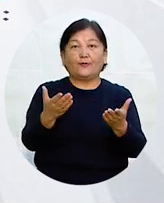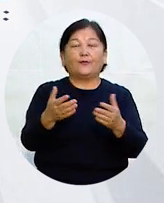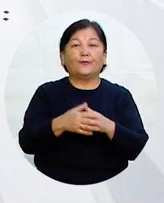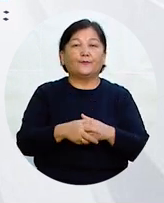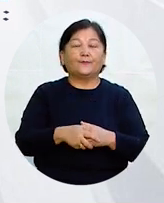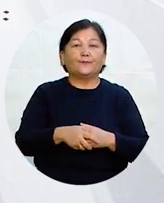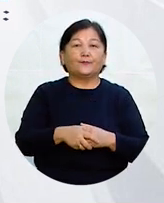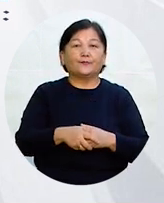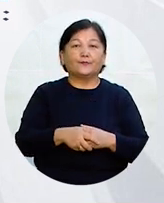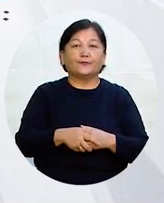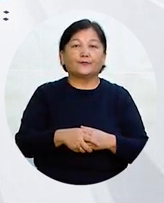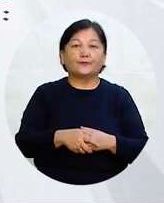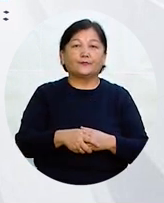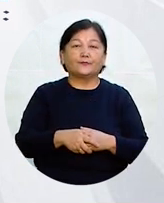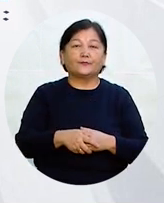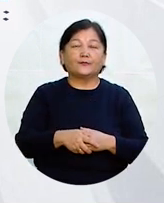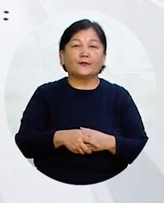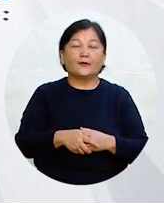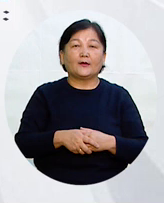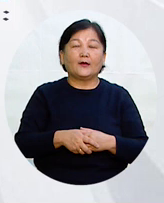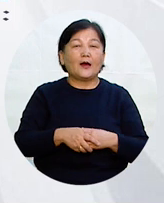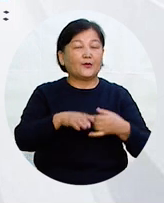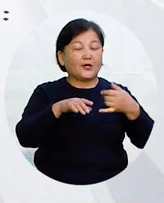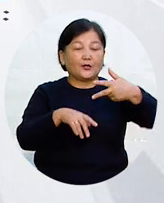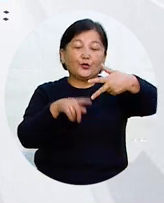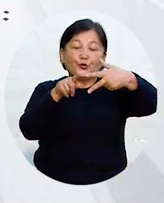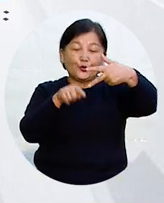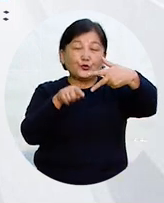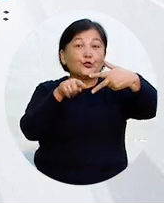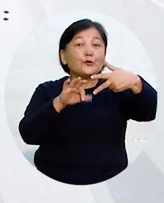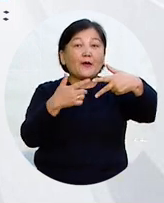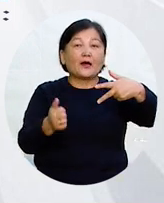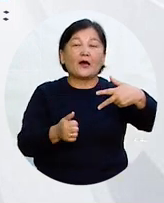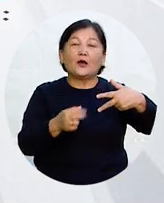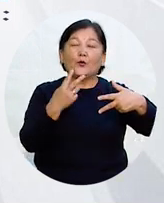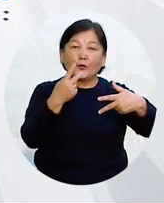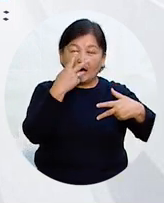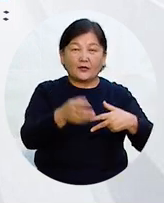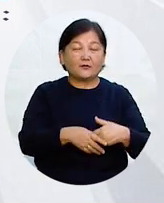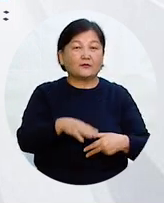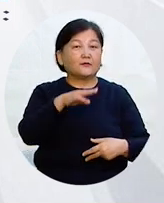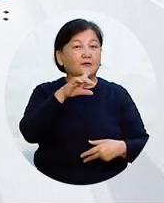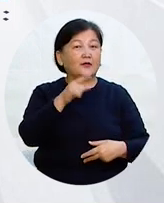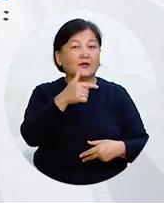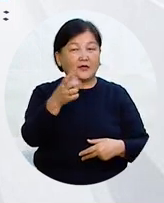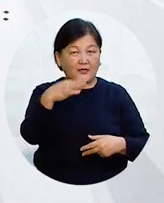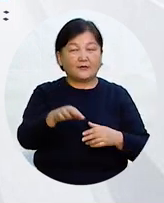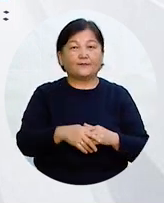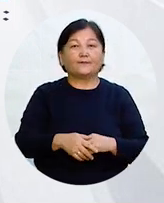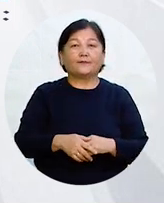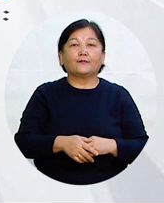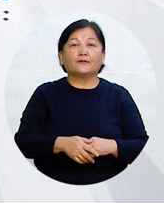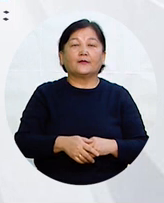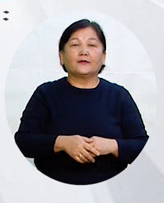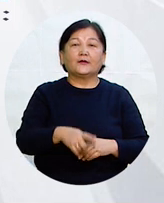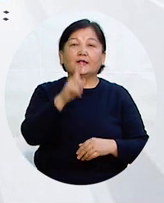За авгийн төгсгөлийг гэлэр нь хамгийн төгсгөлд орсон бүтээвэрийг анхаарах хэрэгтэй. Тэгээгээд буюу тэгээд